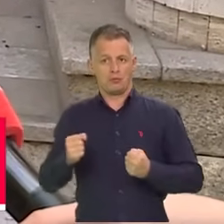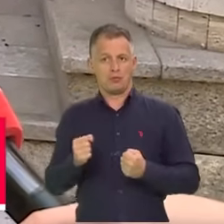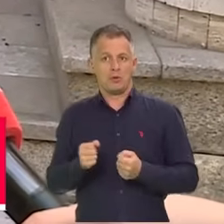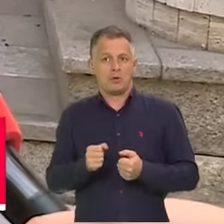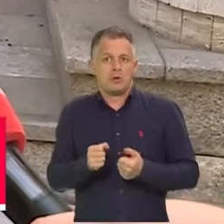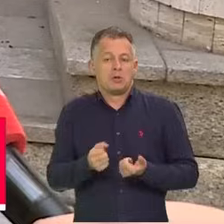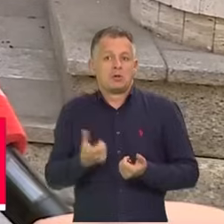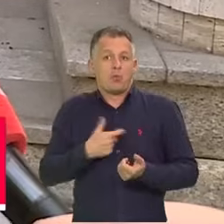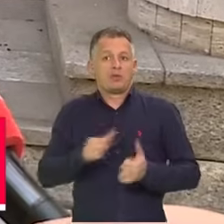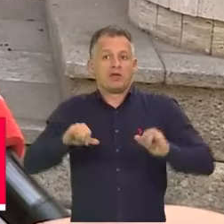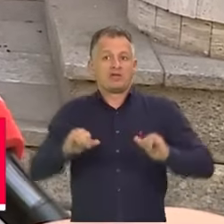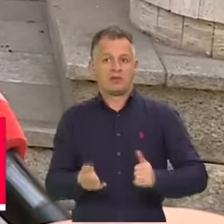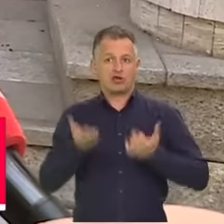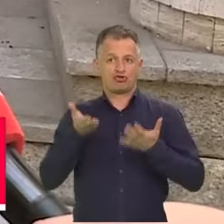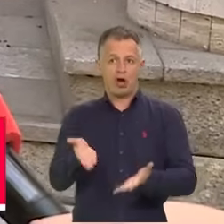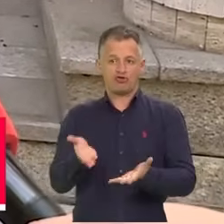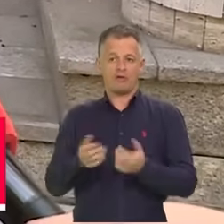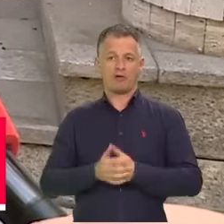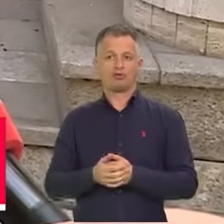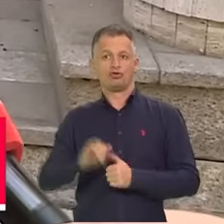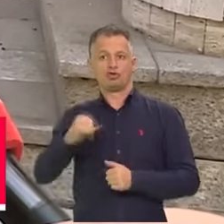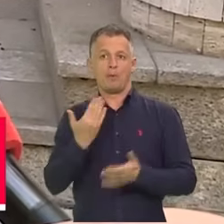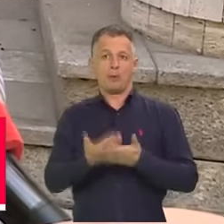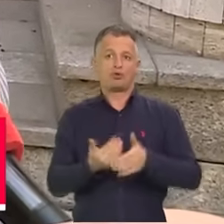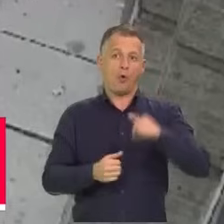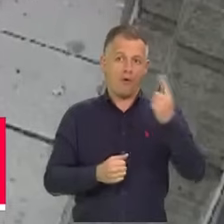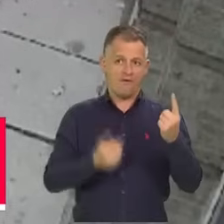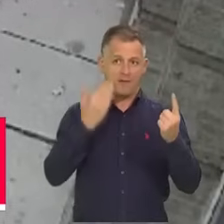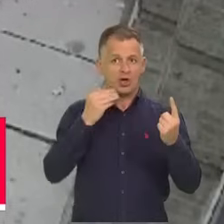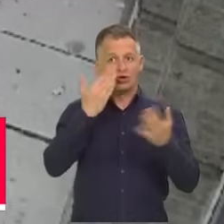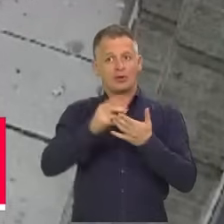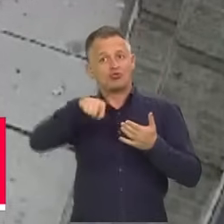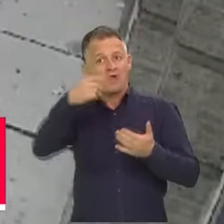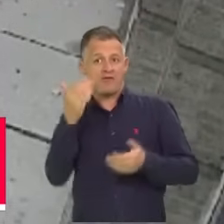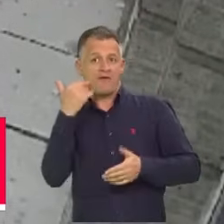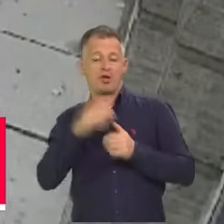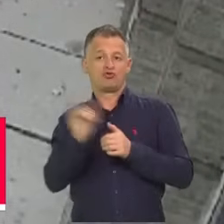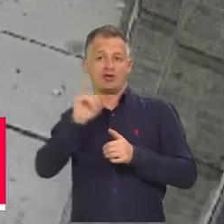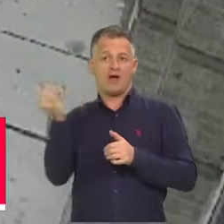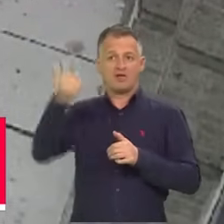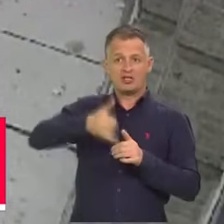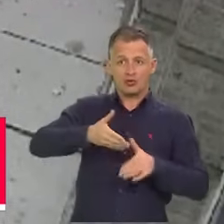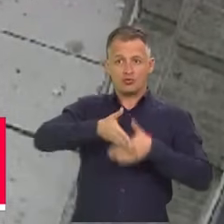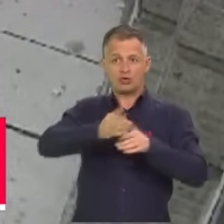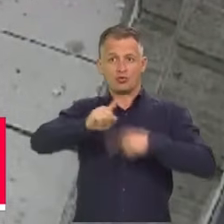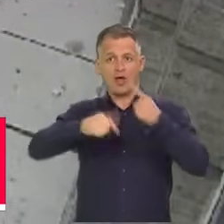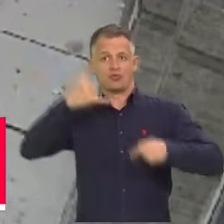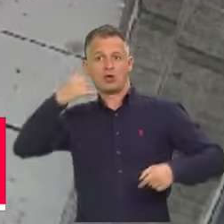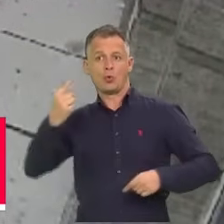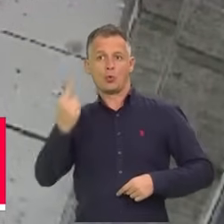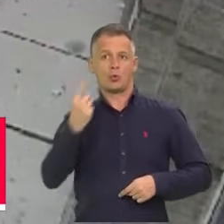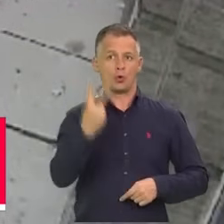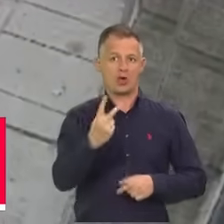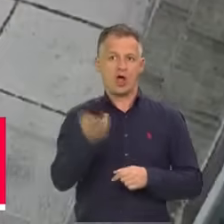se întâmplă așa ceva. Și pentru una și pentru cealaltă. Cei care au sărit în ajutor și au sunat și la 112 au fost